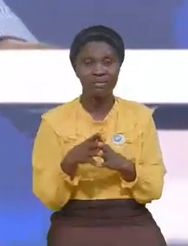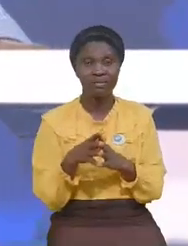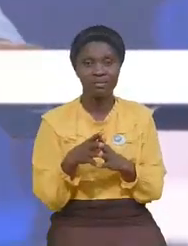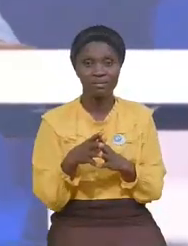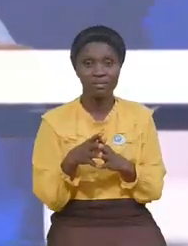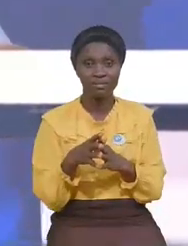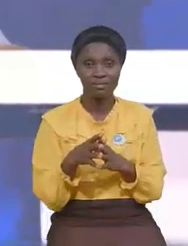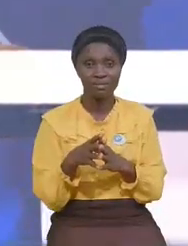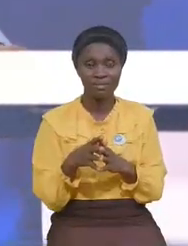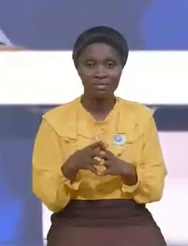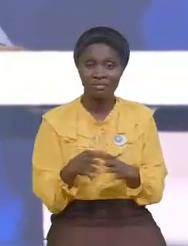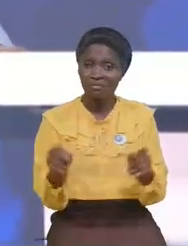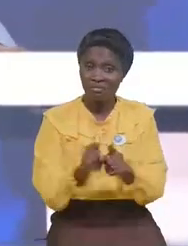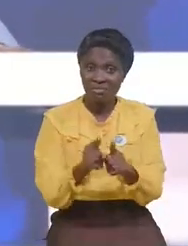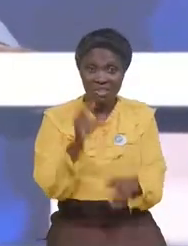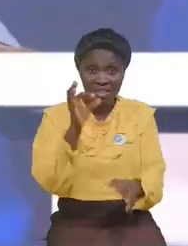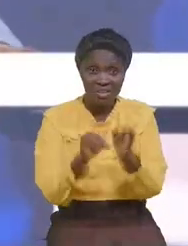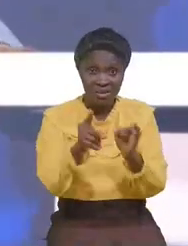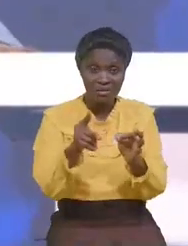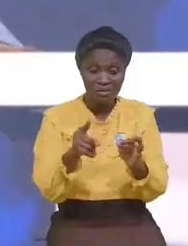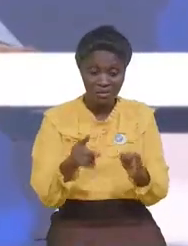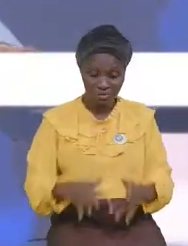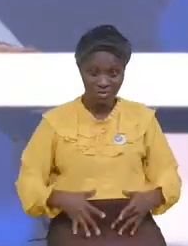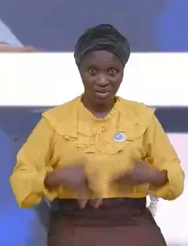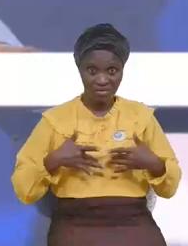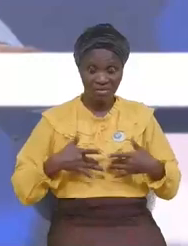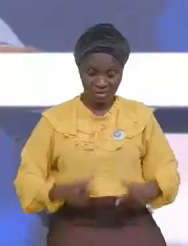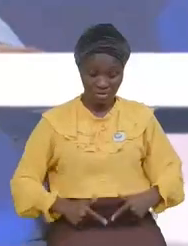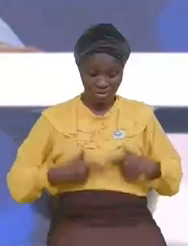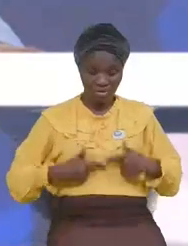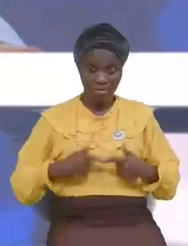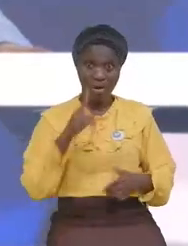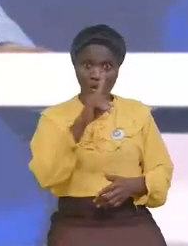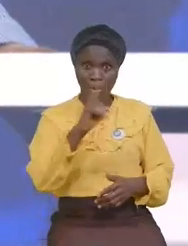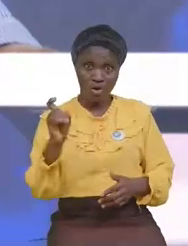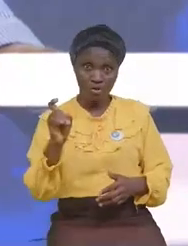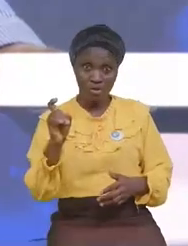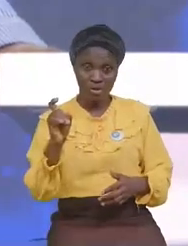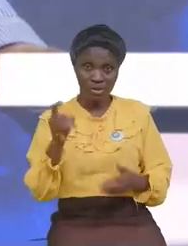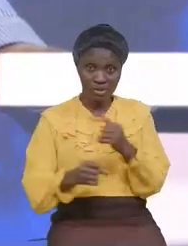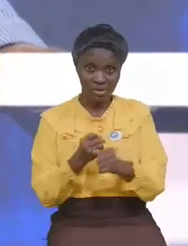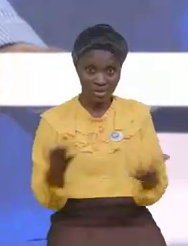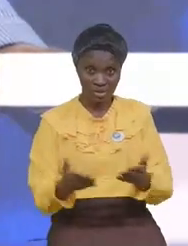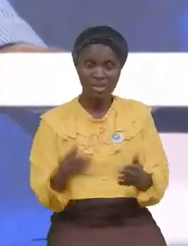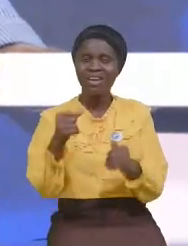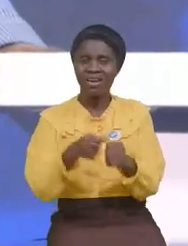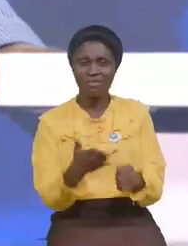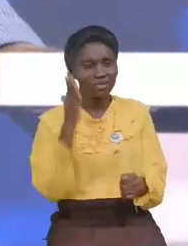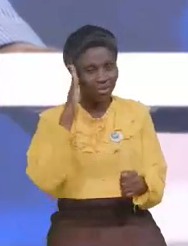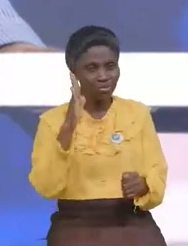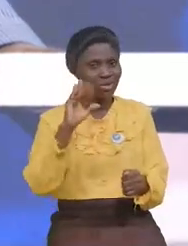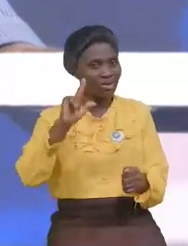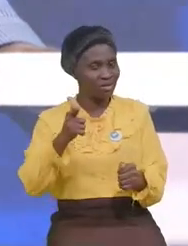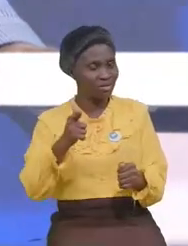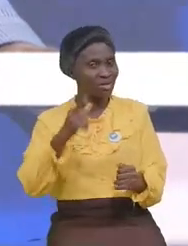là-bas, même si tu as vécu 100 ans ici sur terre, toute chose prendra fin un jour.